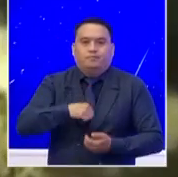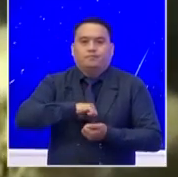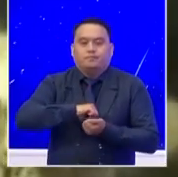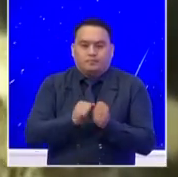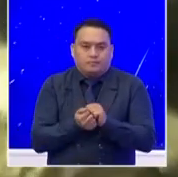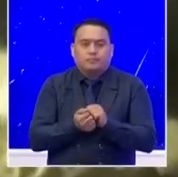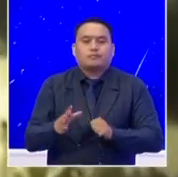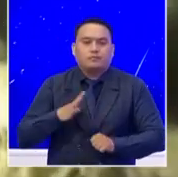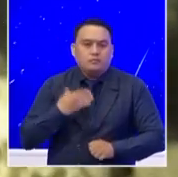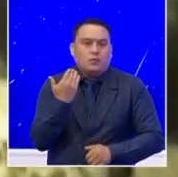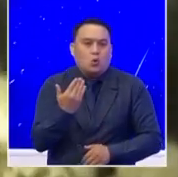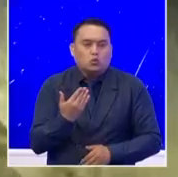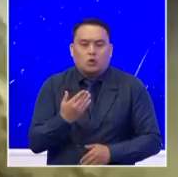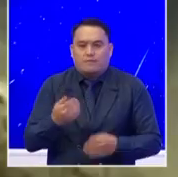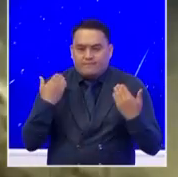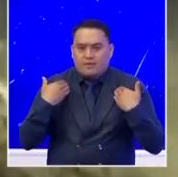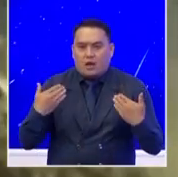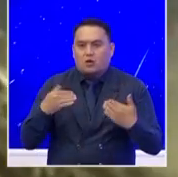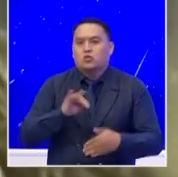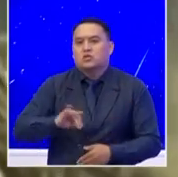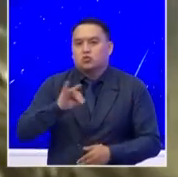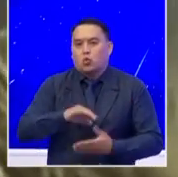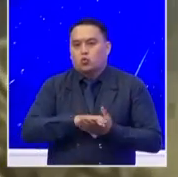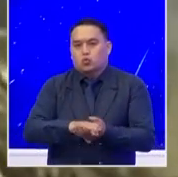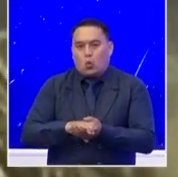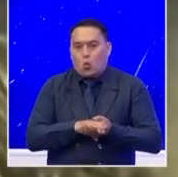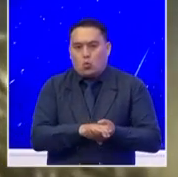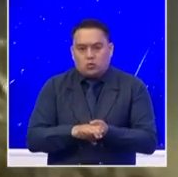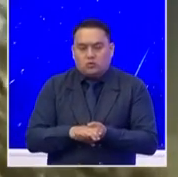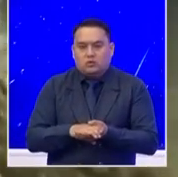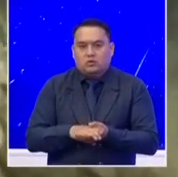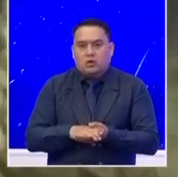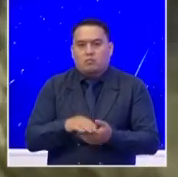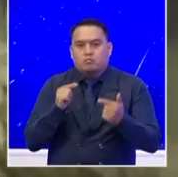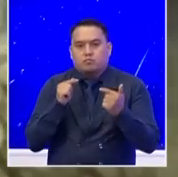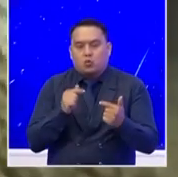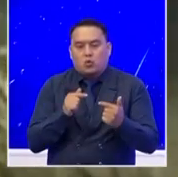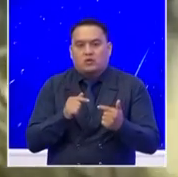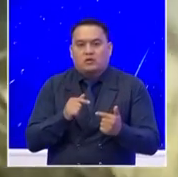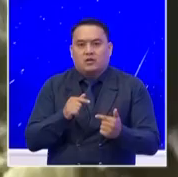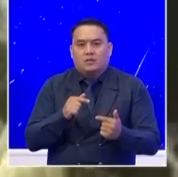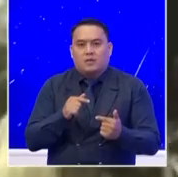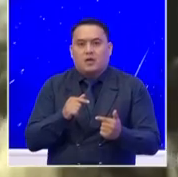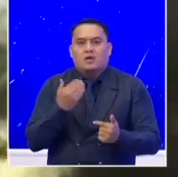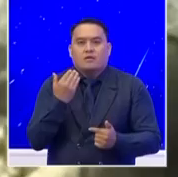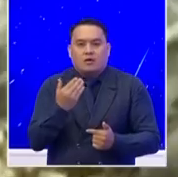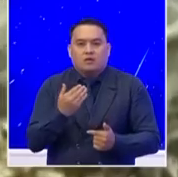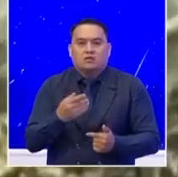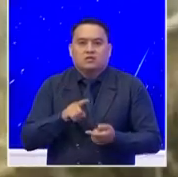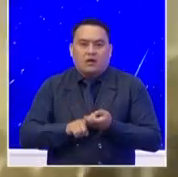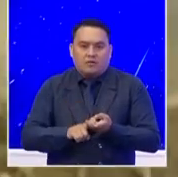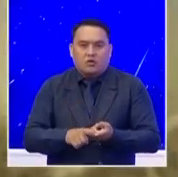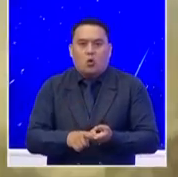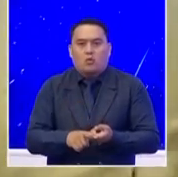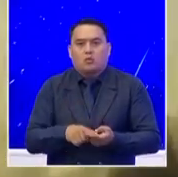победа в Великой Отечественной войне – символ героической истории, дружбы народов, плечом к плечу сражавшихся против немецких захватчиков. И уже зависит от нас, как долго